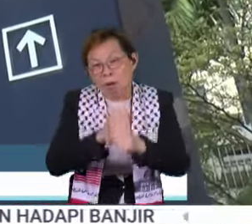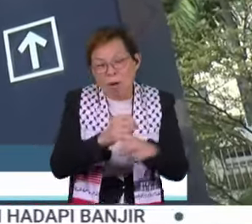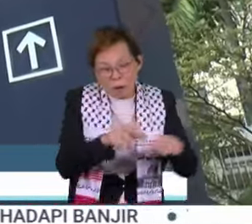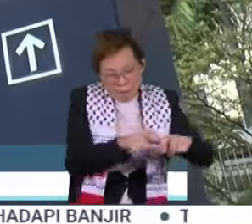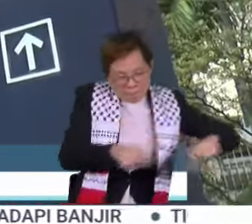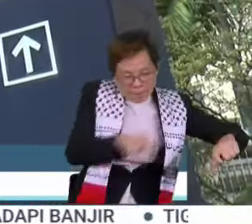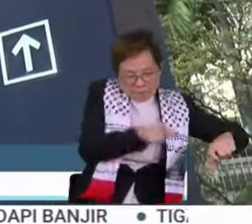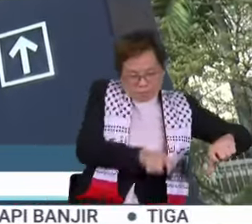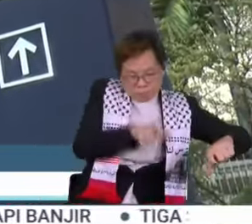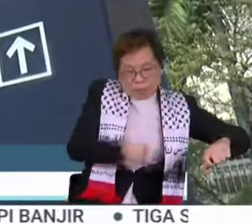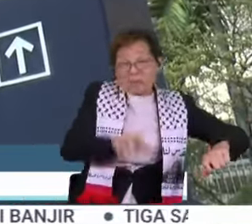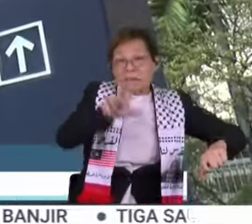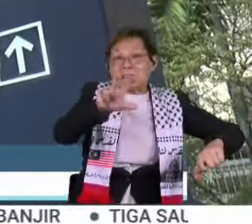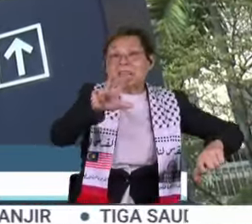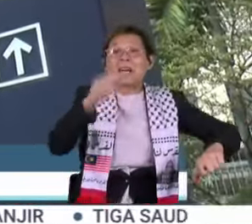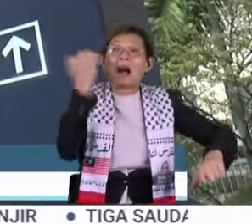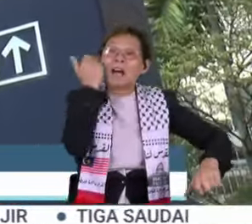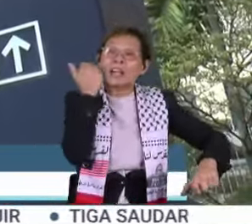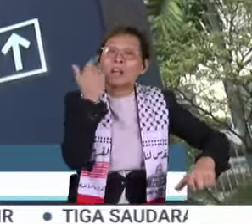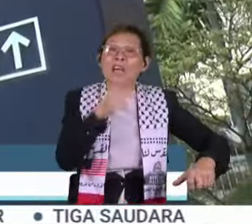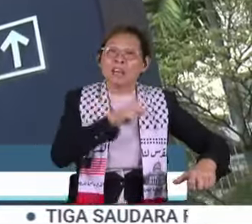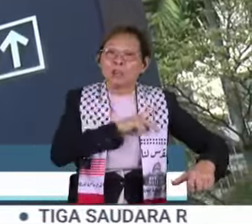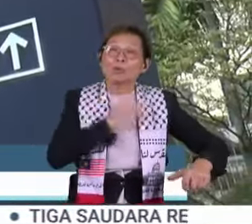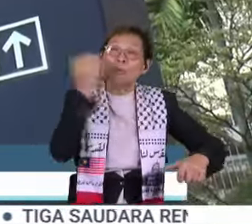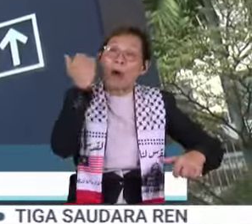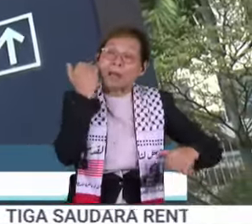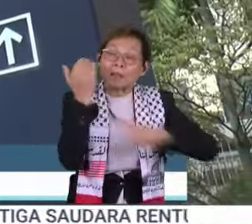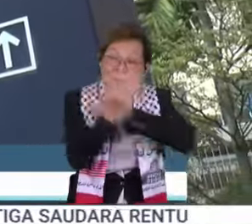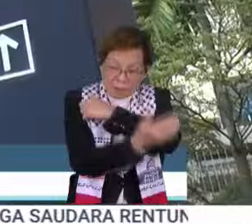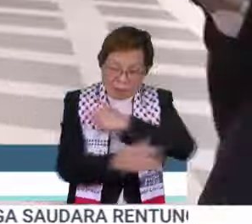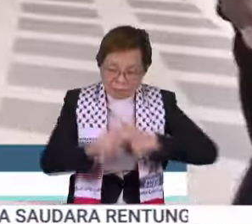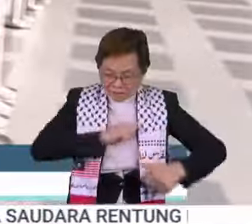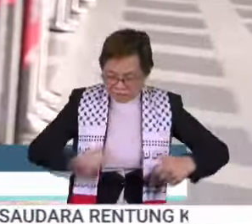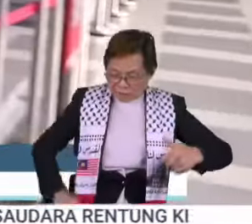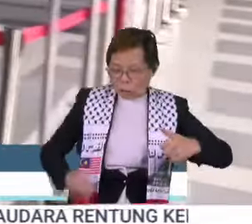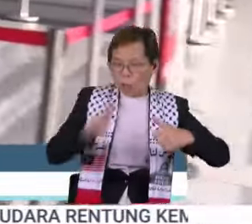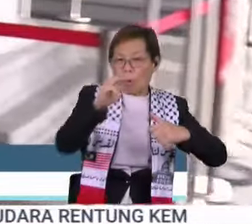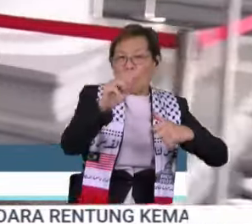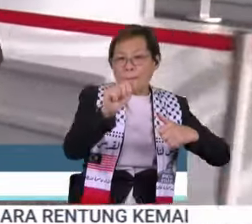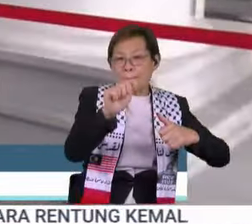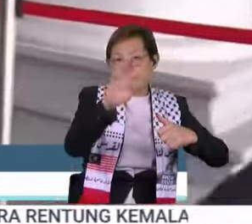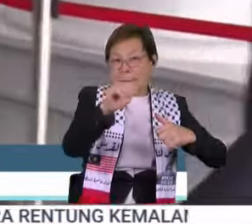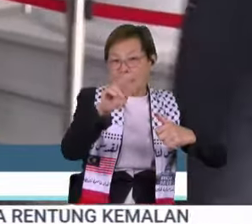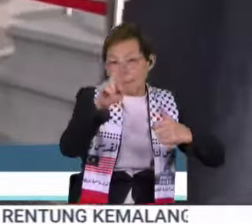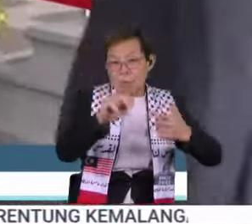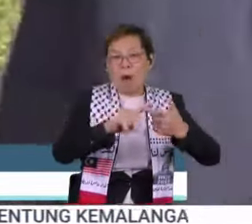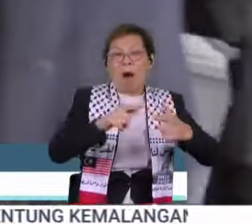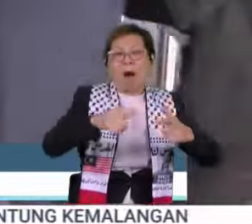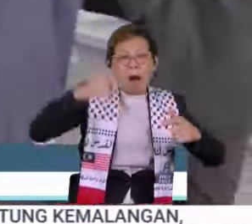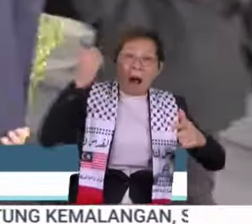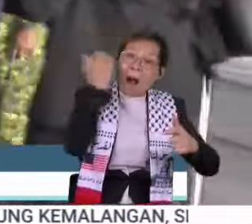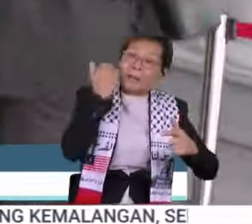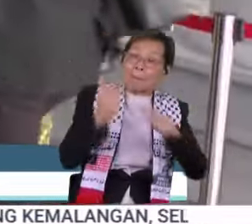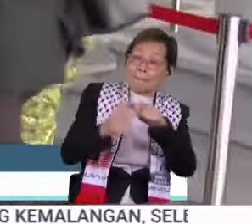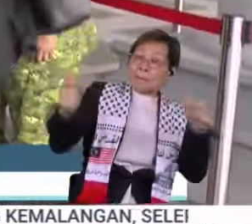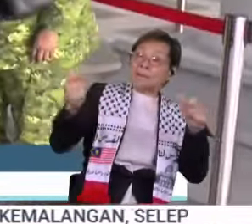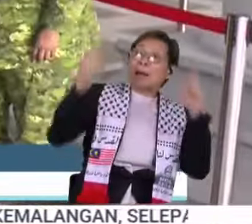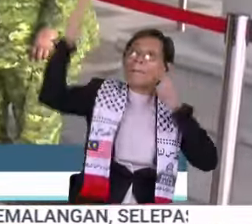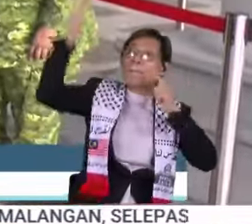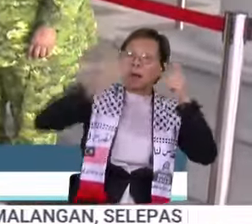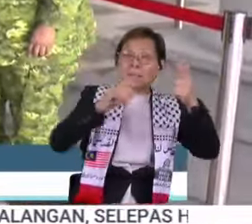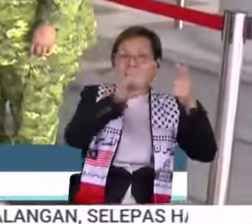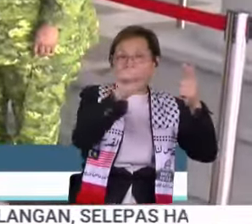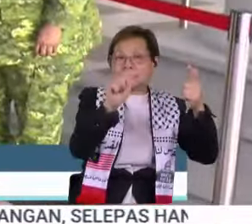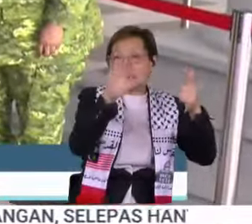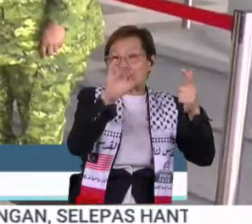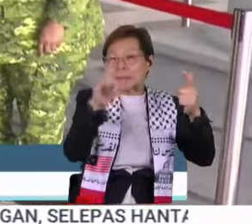Panel 3 hakim terdiri daripada Ketua Hakim Negara Tun Tengku Maimun Tuan Mat, Hakim Besar Malaya Tan Sri Muhammad